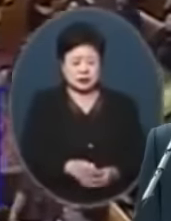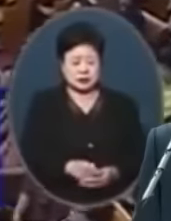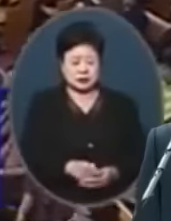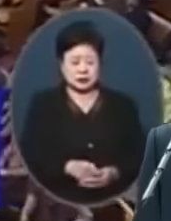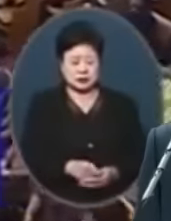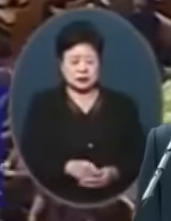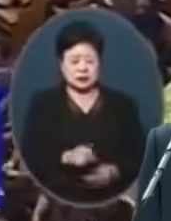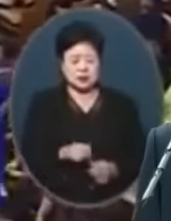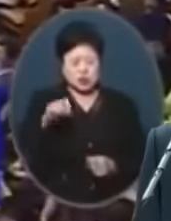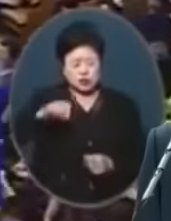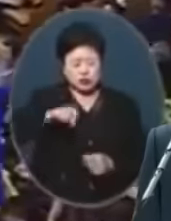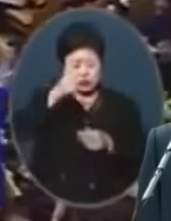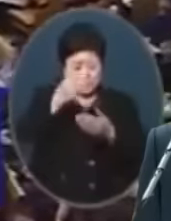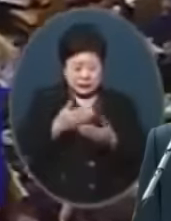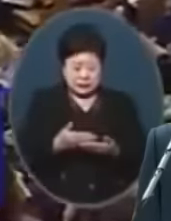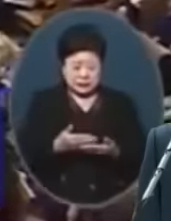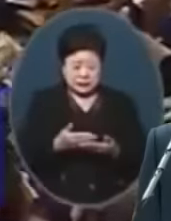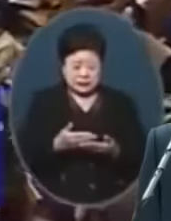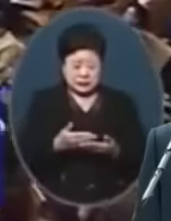받으셔서